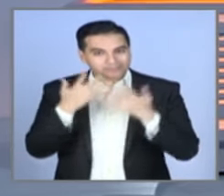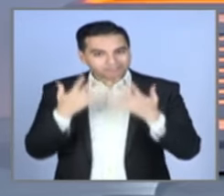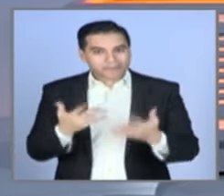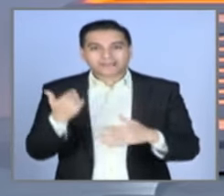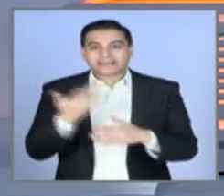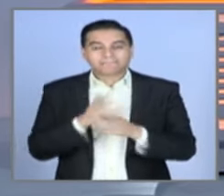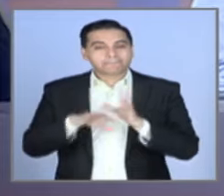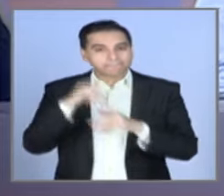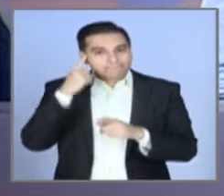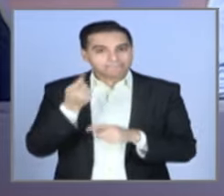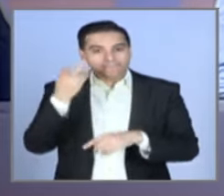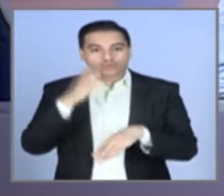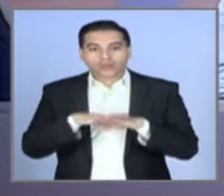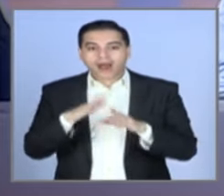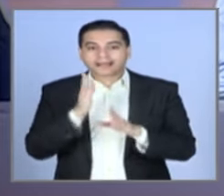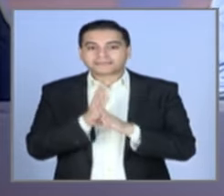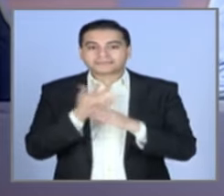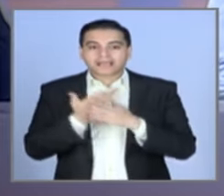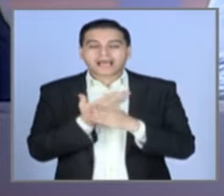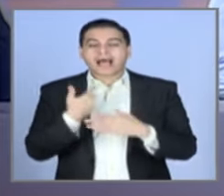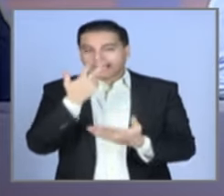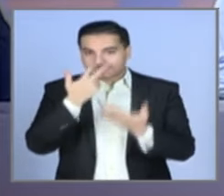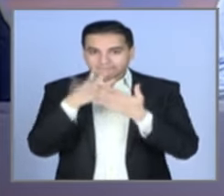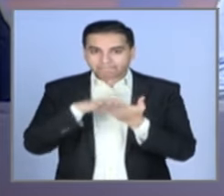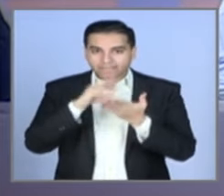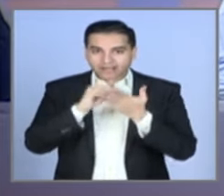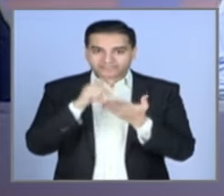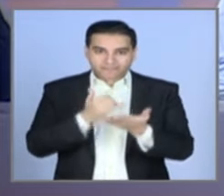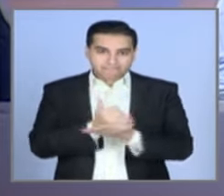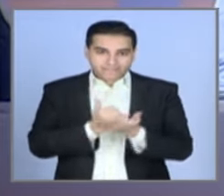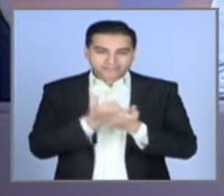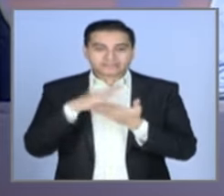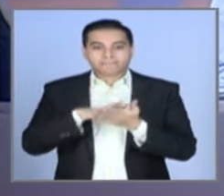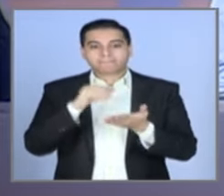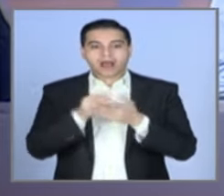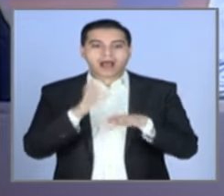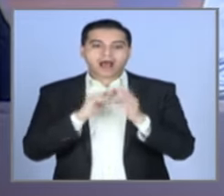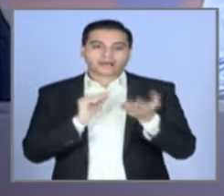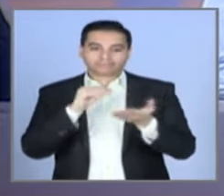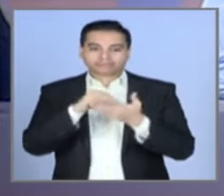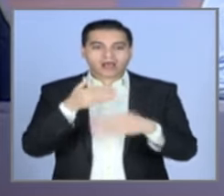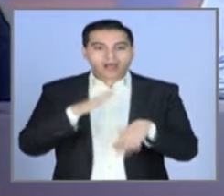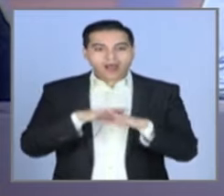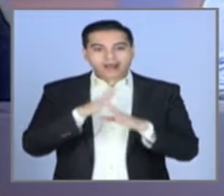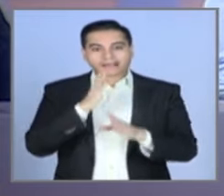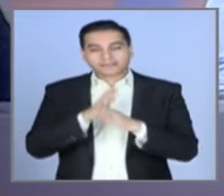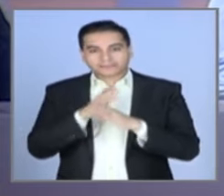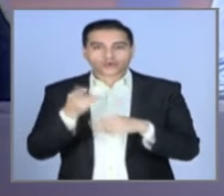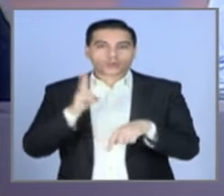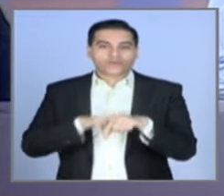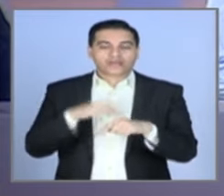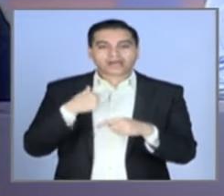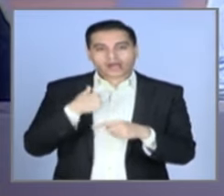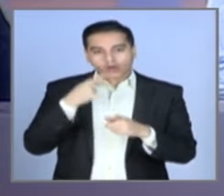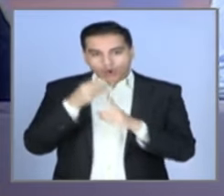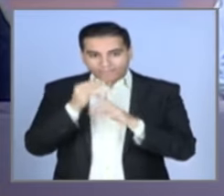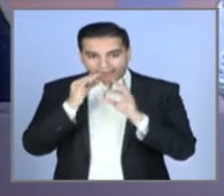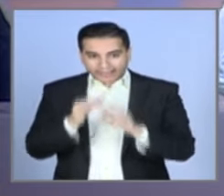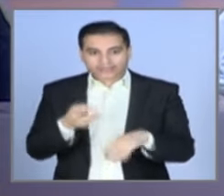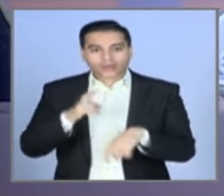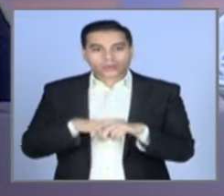موضوع التمثيل ده؟ هو بدأ وأنا في المدرسة، كنت في المدرسة كانوا بيخلونا نطلع يعني نمثل في المدرسة، فأنا أصلاً يعني بحبه